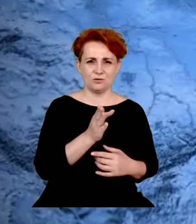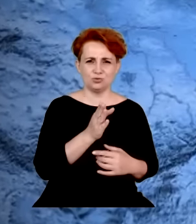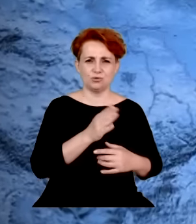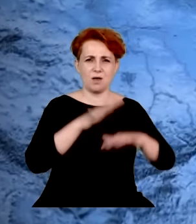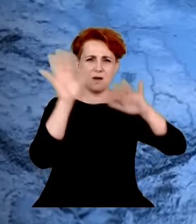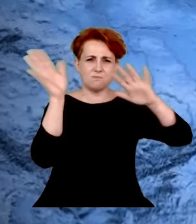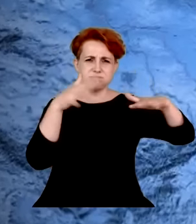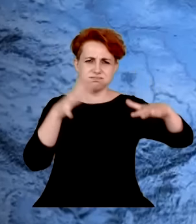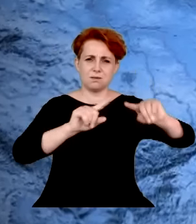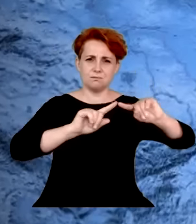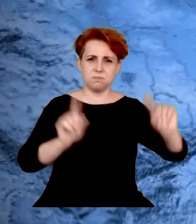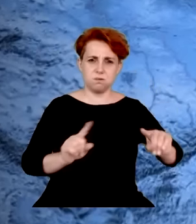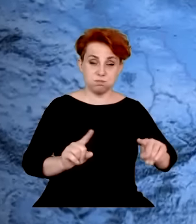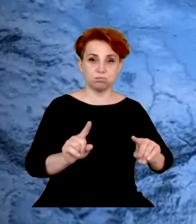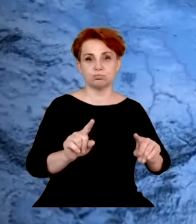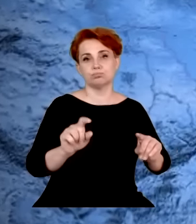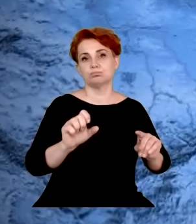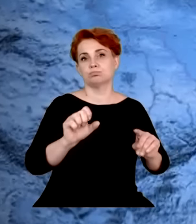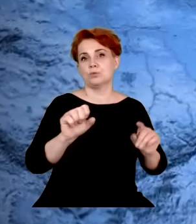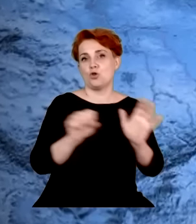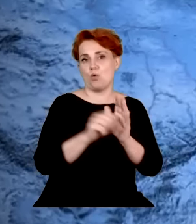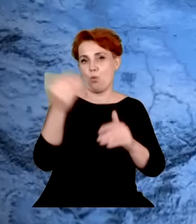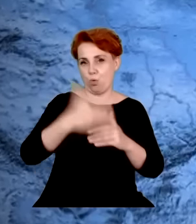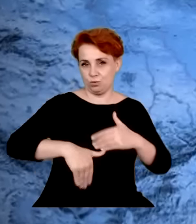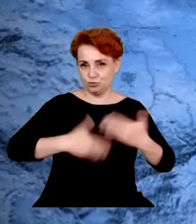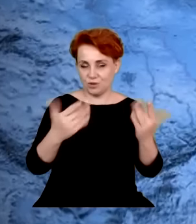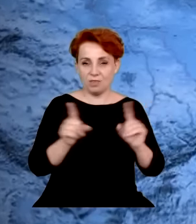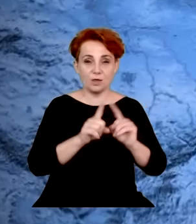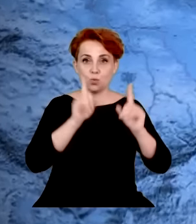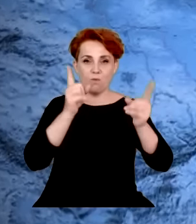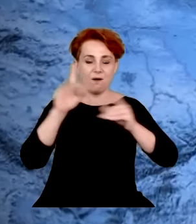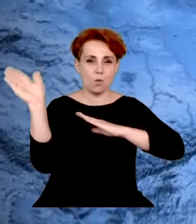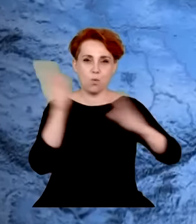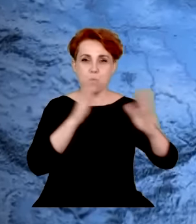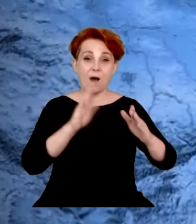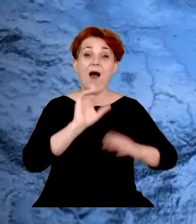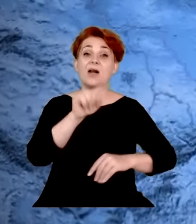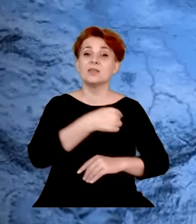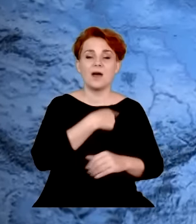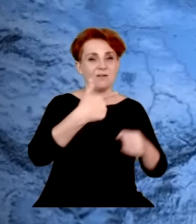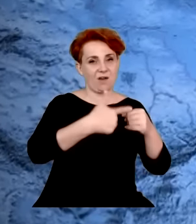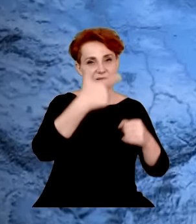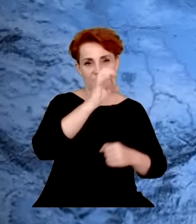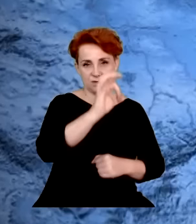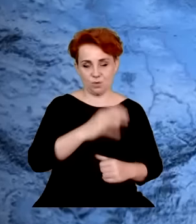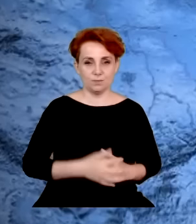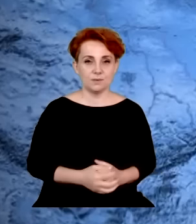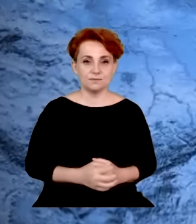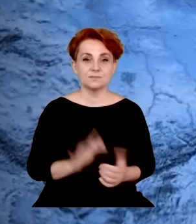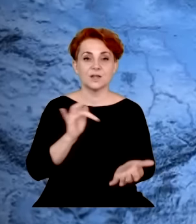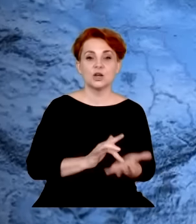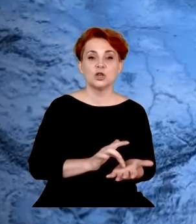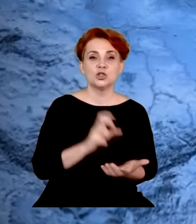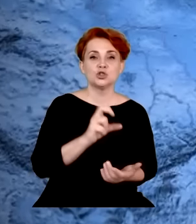taka aura utrzyma się do końca dnia. Do tego trzeba uważać na porywisty wiatr. Na termometrach tylko 22 stopnie. W Szczawnicy